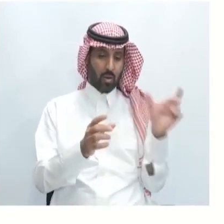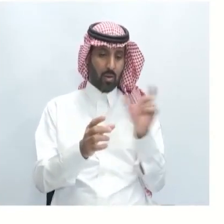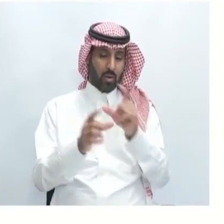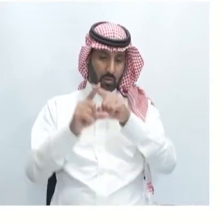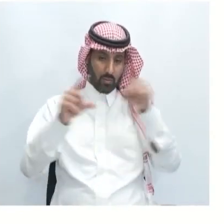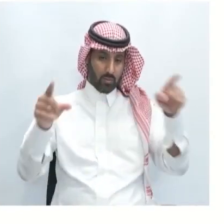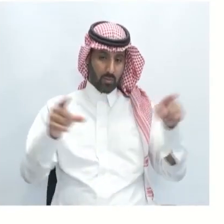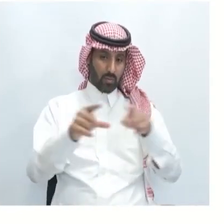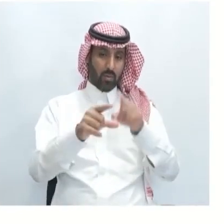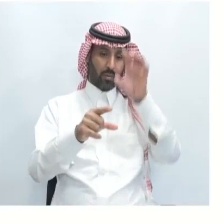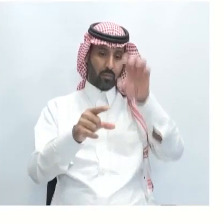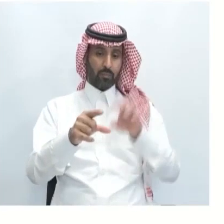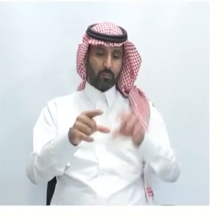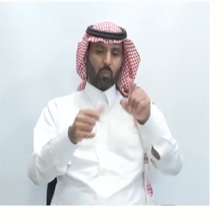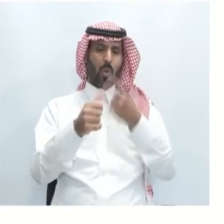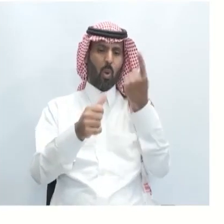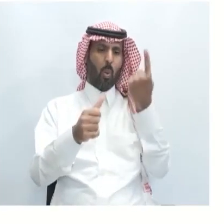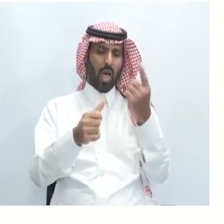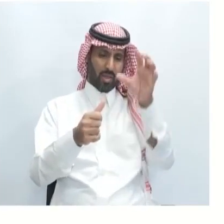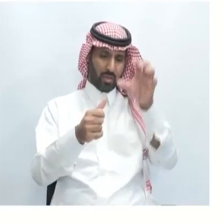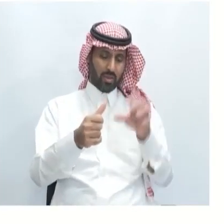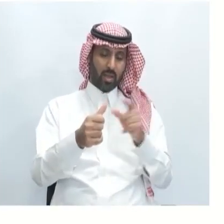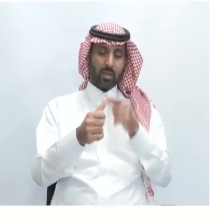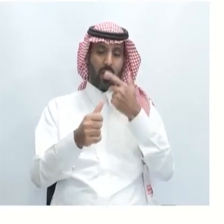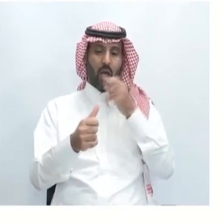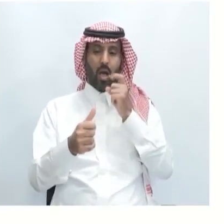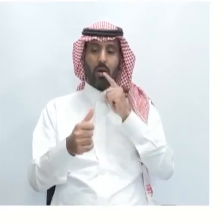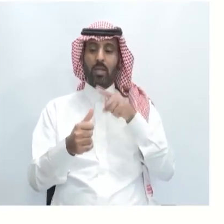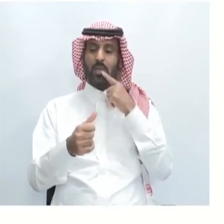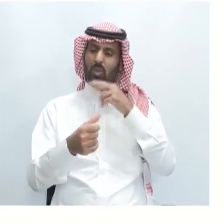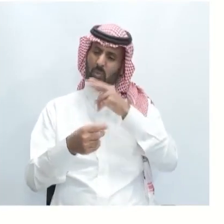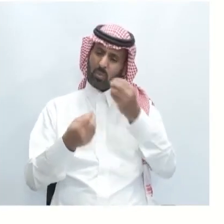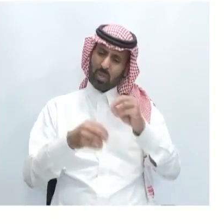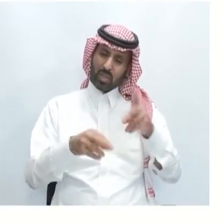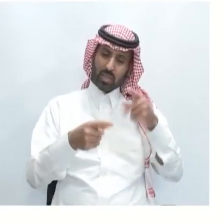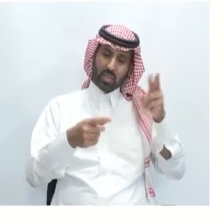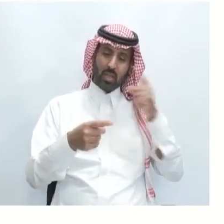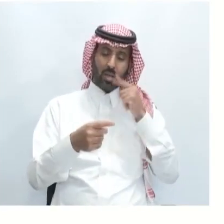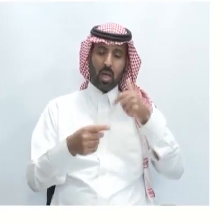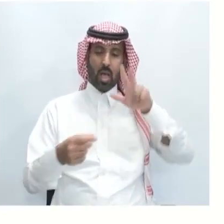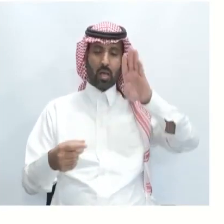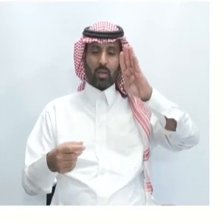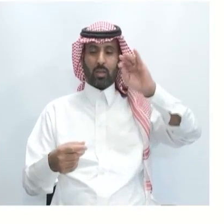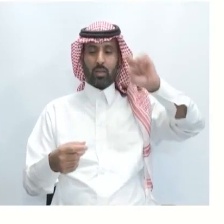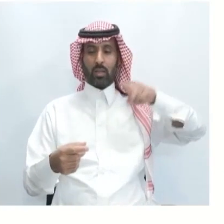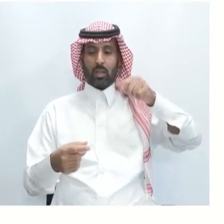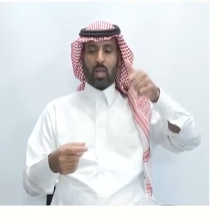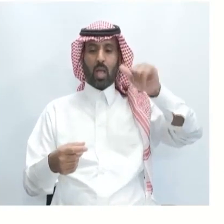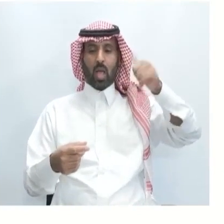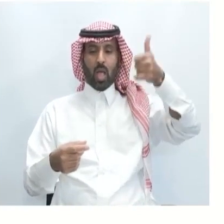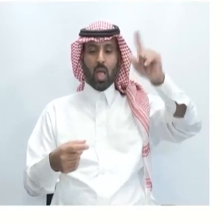كل من المصطلحات الاتيه مره واحده السكريات عدده التسكر الكربوهيدرات السكريات